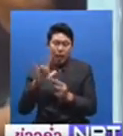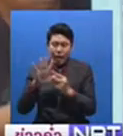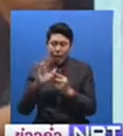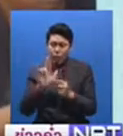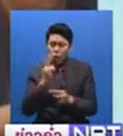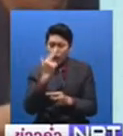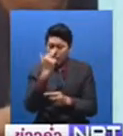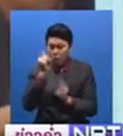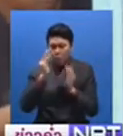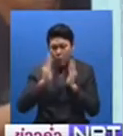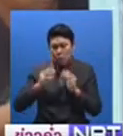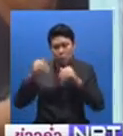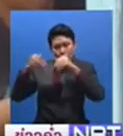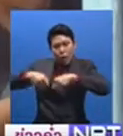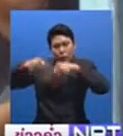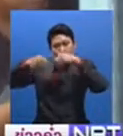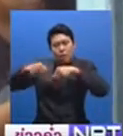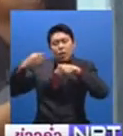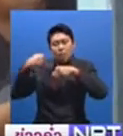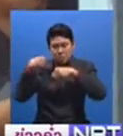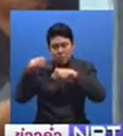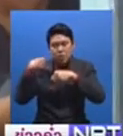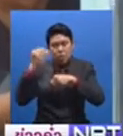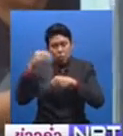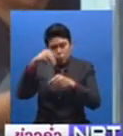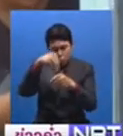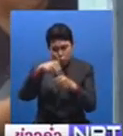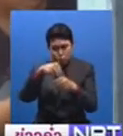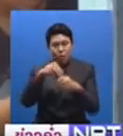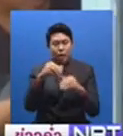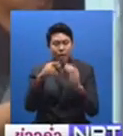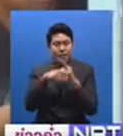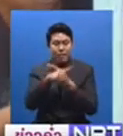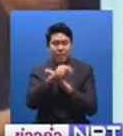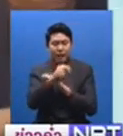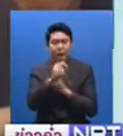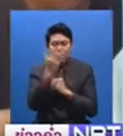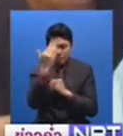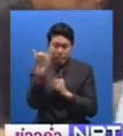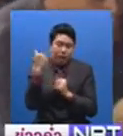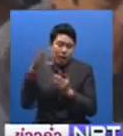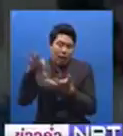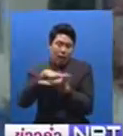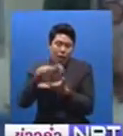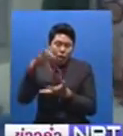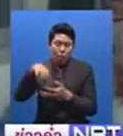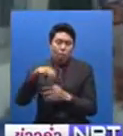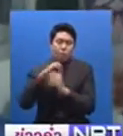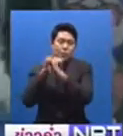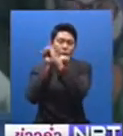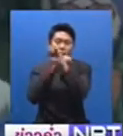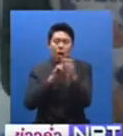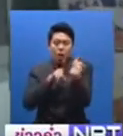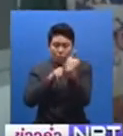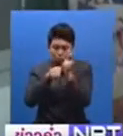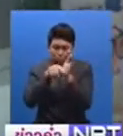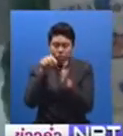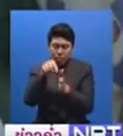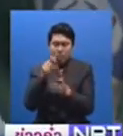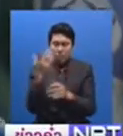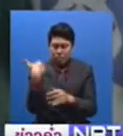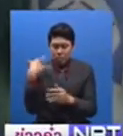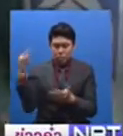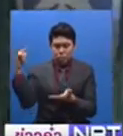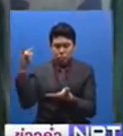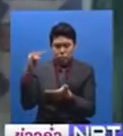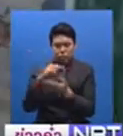ติดตามที่เป็นชาวออสเตรเลียที่ขอพักอาศัยอยู่ในพื้นที่จังหวัดตราชเนื่องจากได้รับแจ้งจากกรมควบคุมโรคว่าบุคคลดังกล่าวเดินทาง